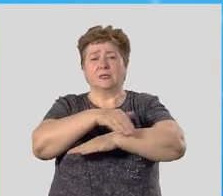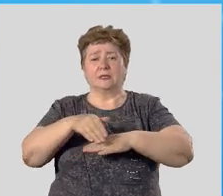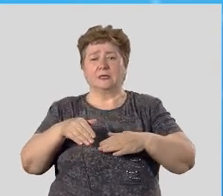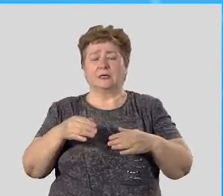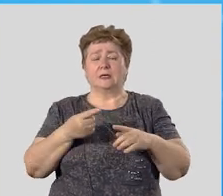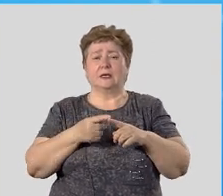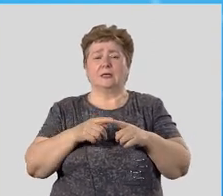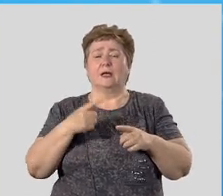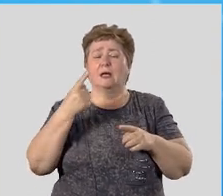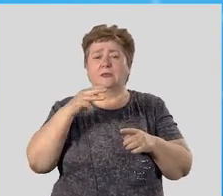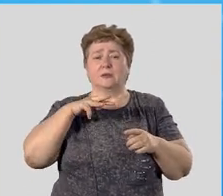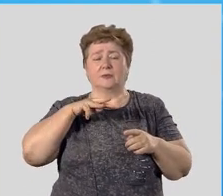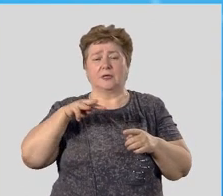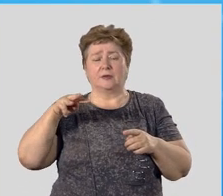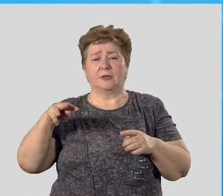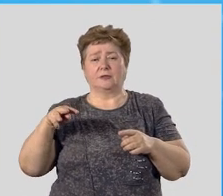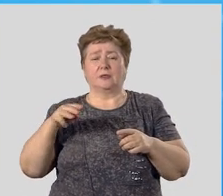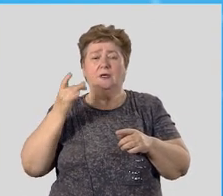школе, 1 мм.